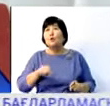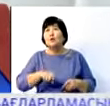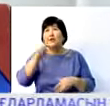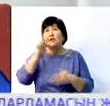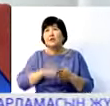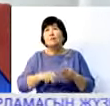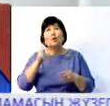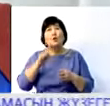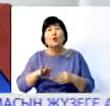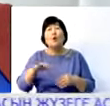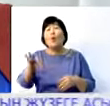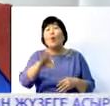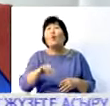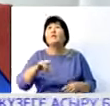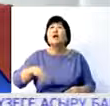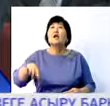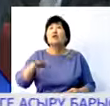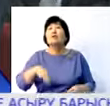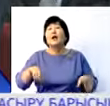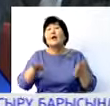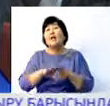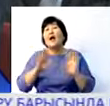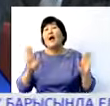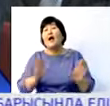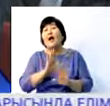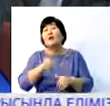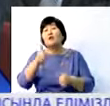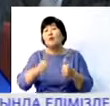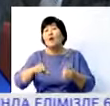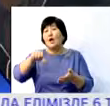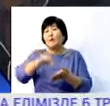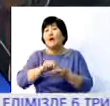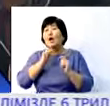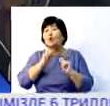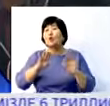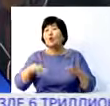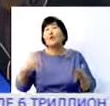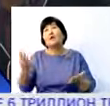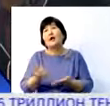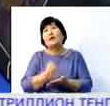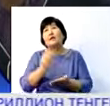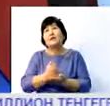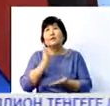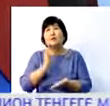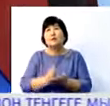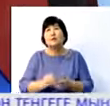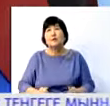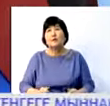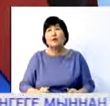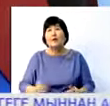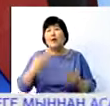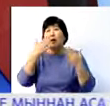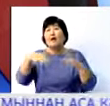сенімін жоғалтпаған. Облыстық республикалық деңгейдегі ән байқауларда бақ сынап, жүлделі орындарды қанжығасына байлап жүр.